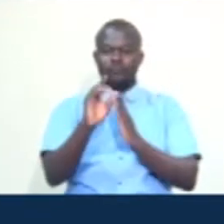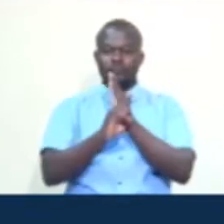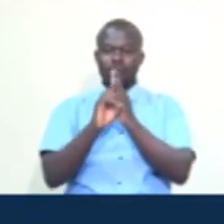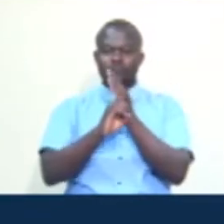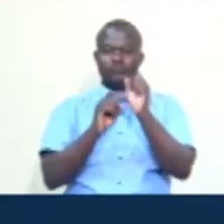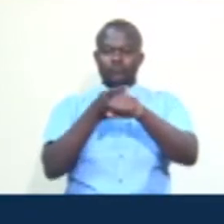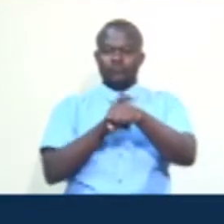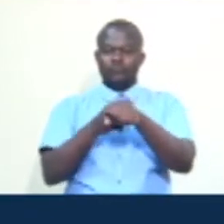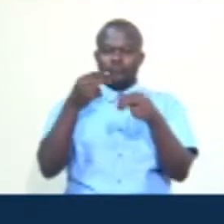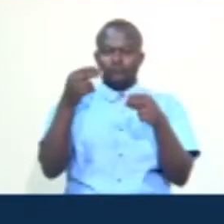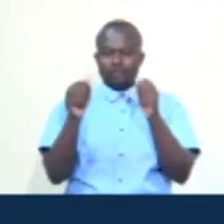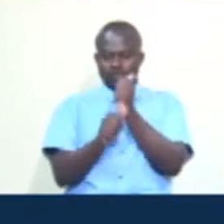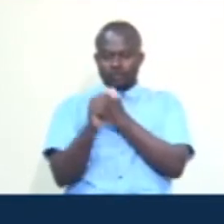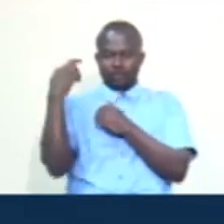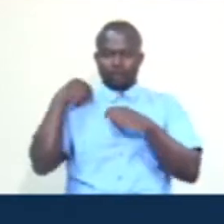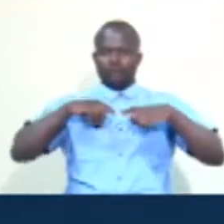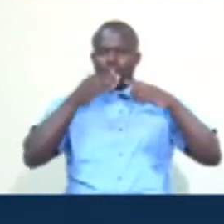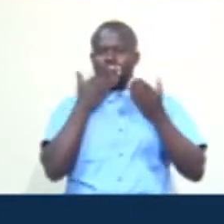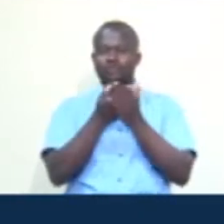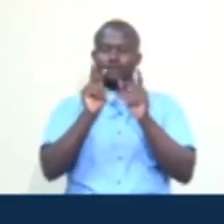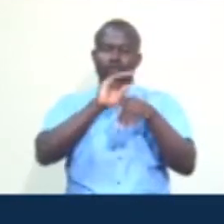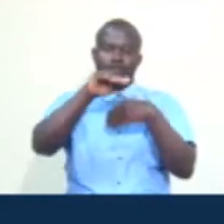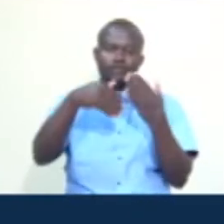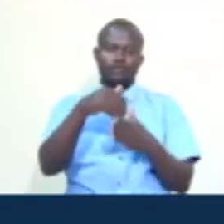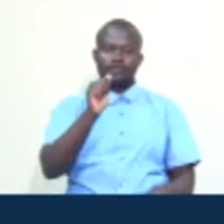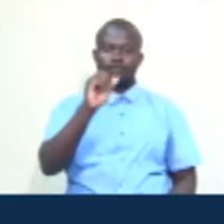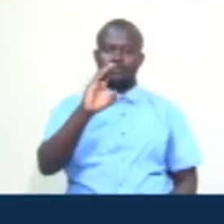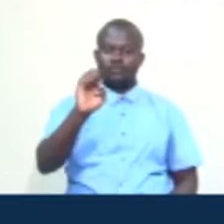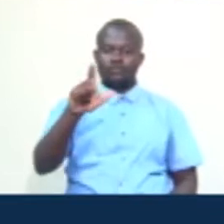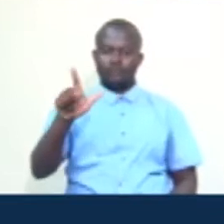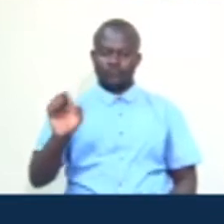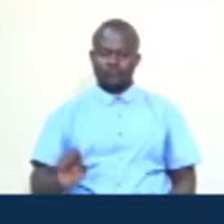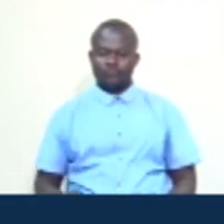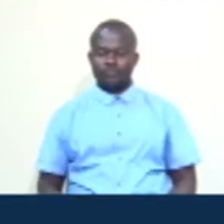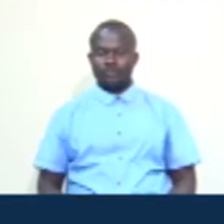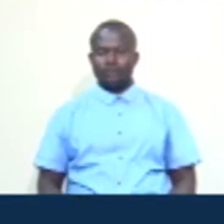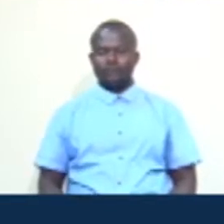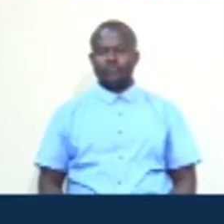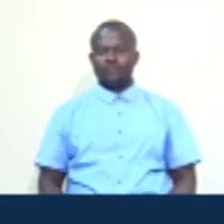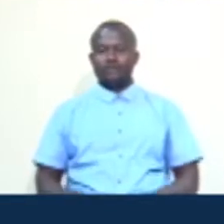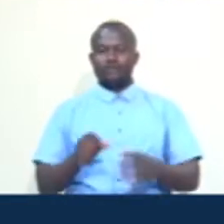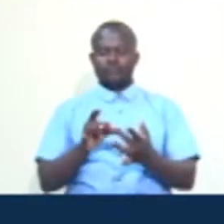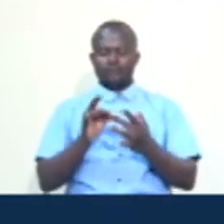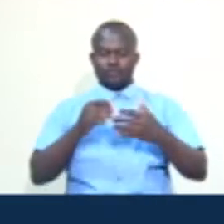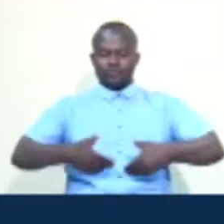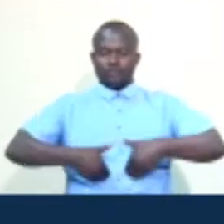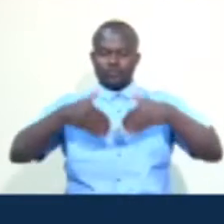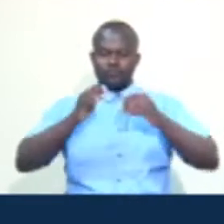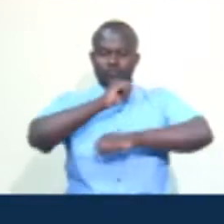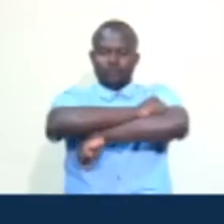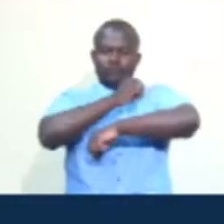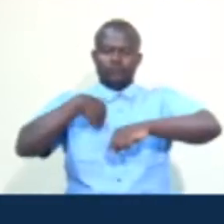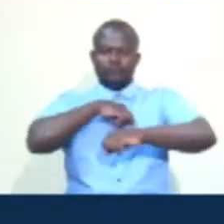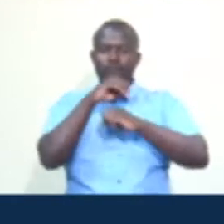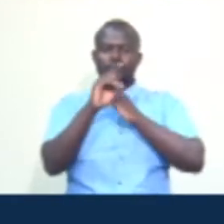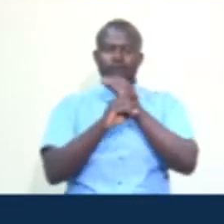ka Musanze wungirije ushinzwe imibereho myiza y'abaturage Agisere Kamanzi by'umwihariko rero ku rubyiruko ku banyeshuri twe mu